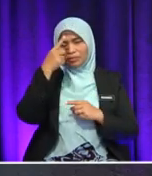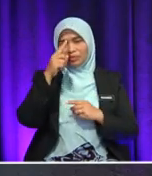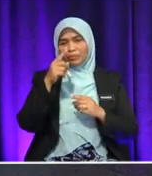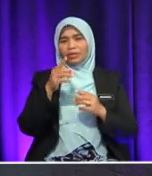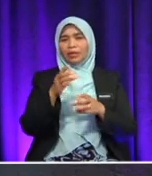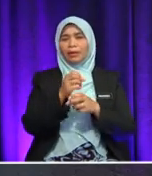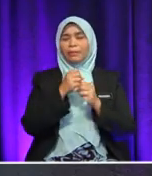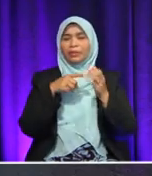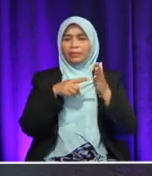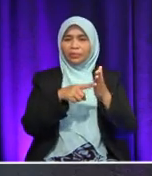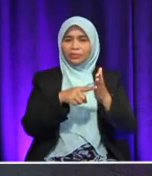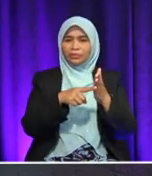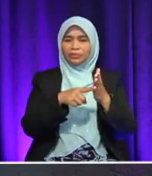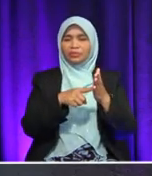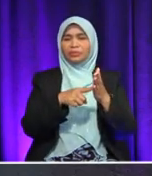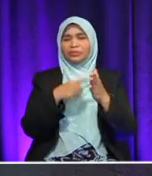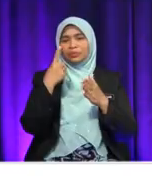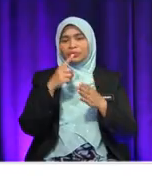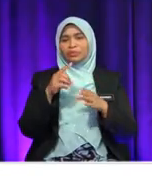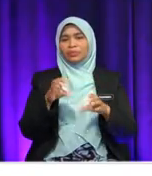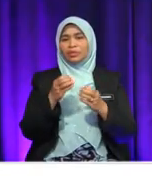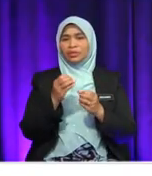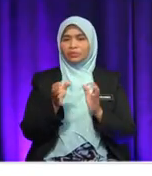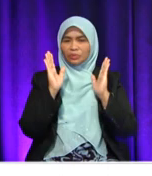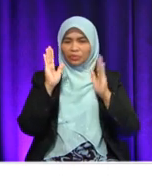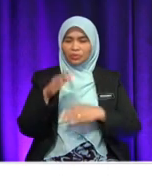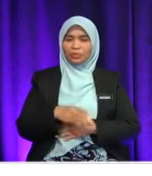kepada Allah kita ke tempat salat Sunnah istikharah